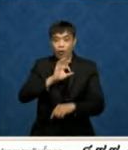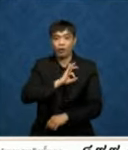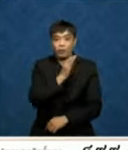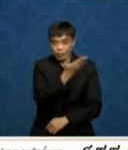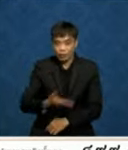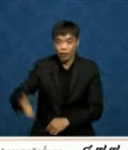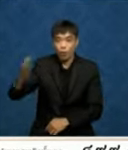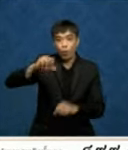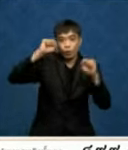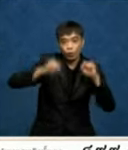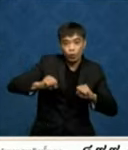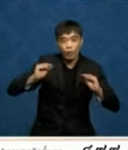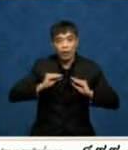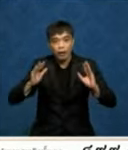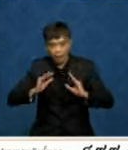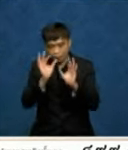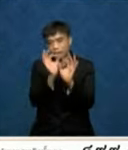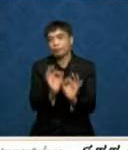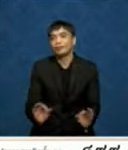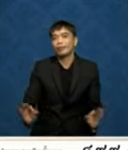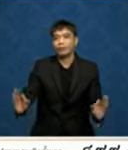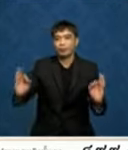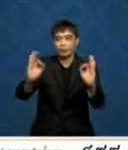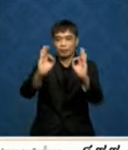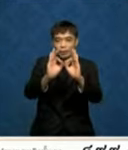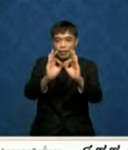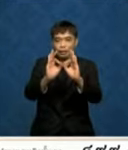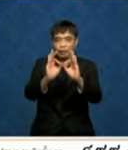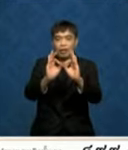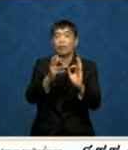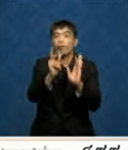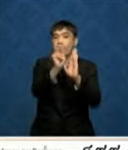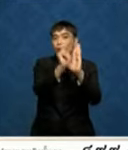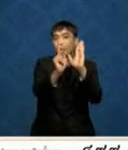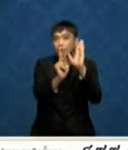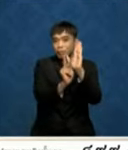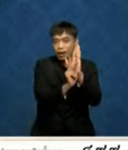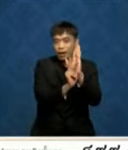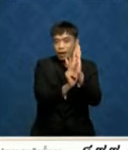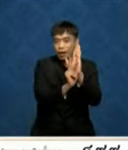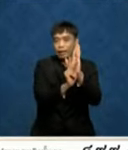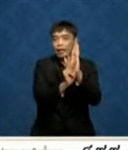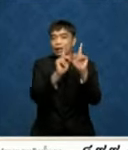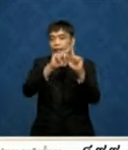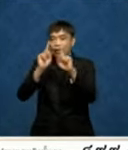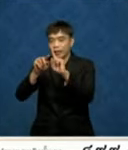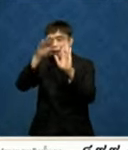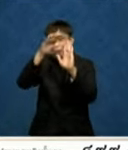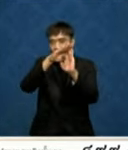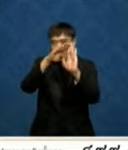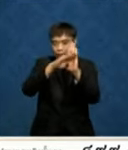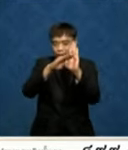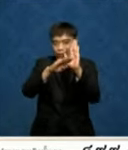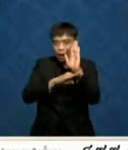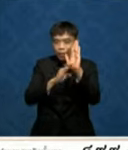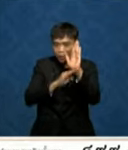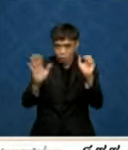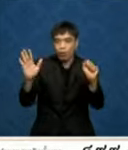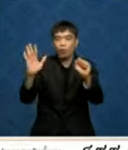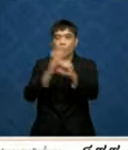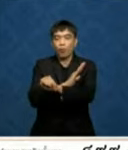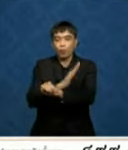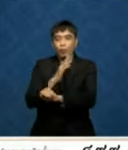รและสมาชิกรัฐสภาเป็นสิ่งสำคัญและจะทำให้ตัวกฎหมายเนี่ยประกอบไปด้วยองค์ประกอบที่ครบถ้วนในการเดินหน้าโครงการที่เป็น